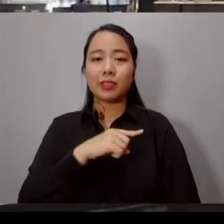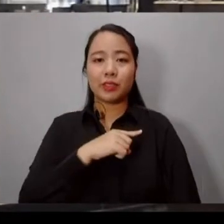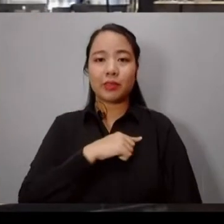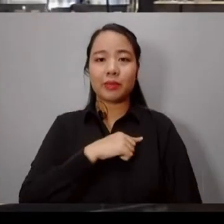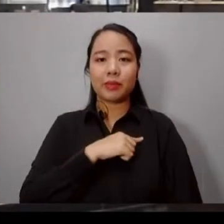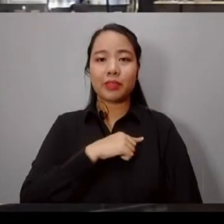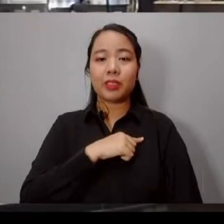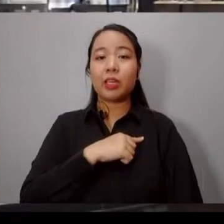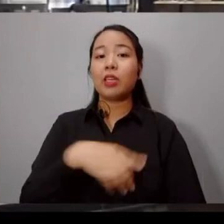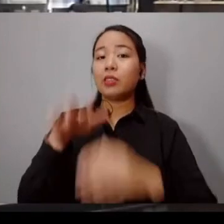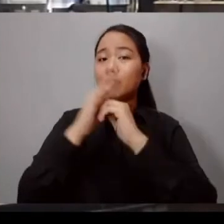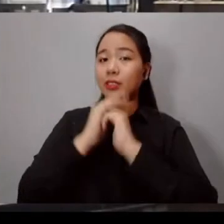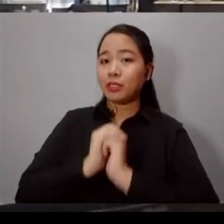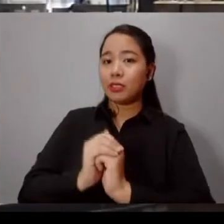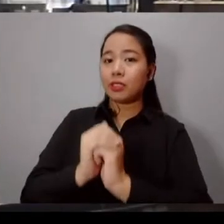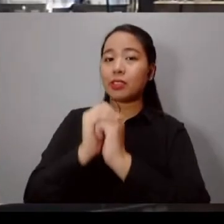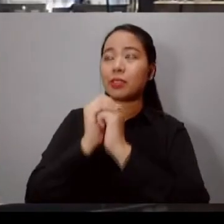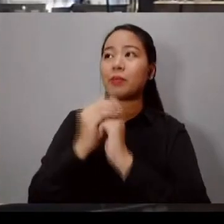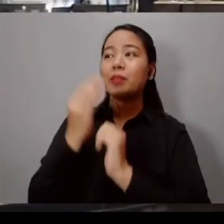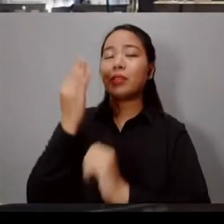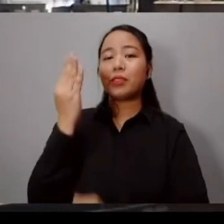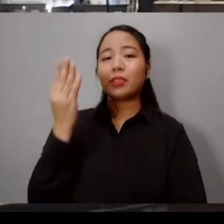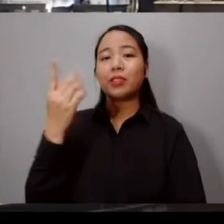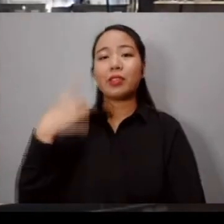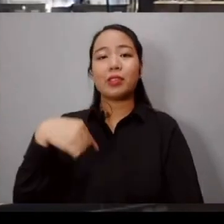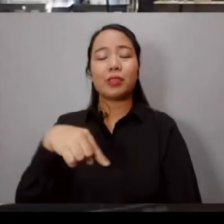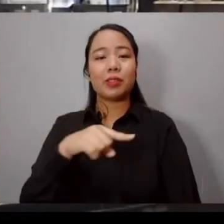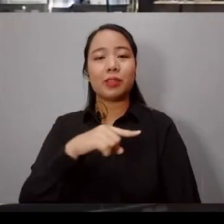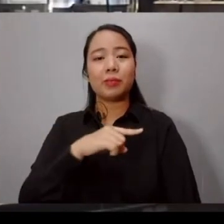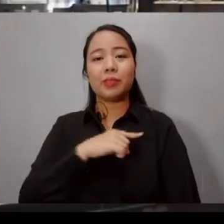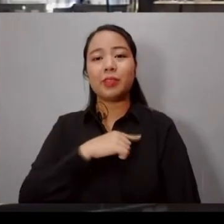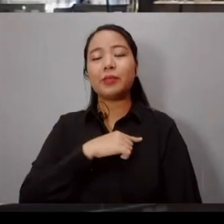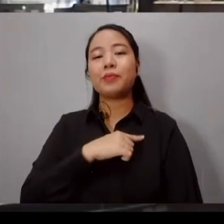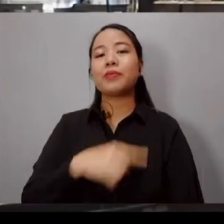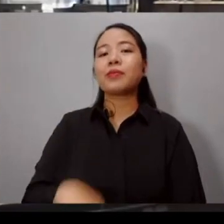namin, sinasamba ka namin,